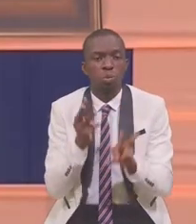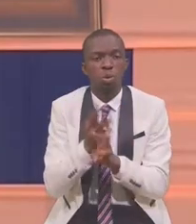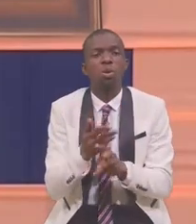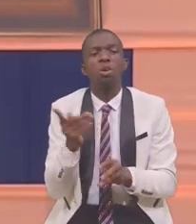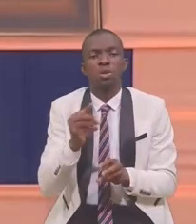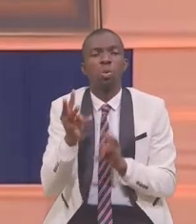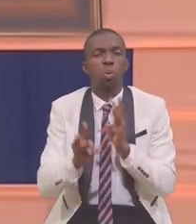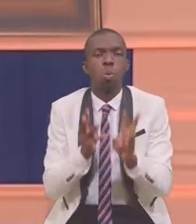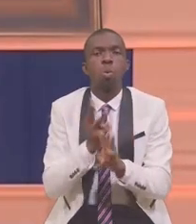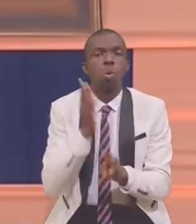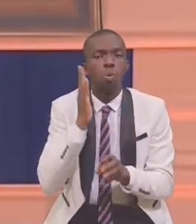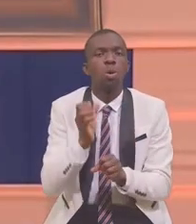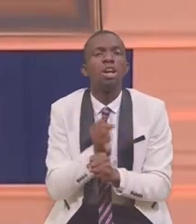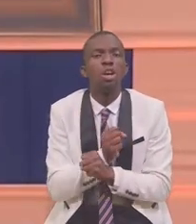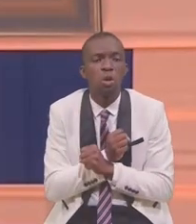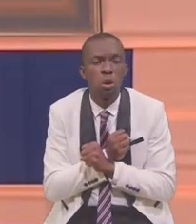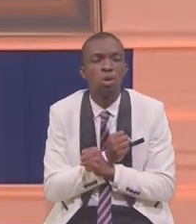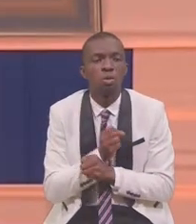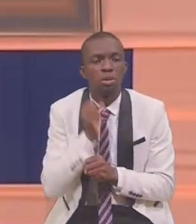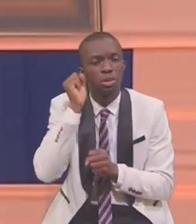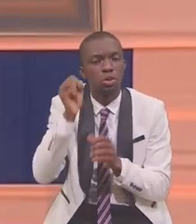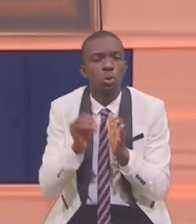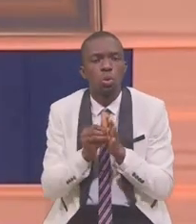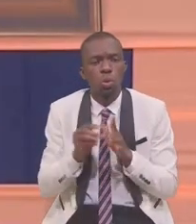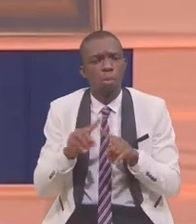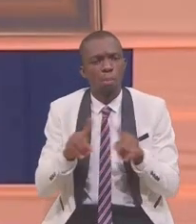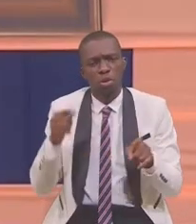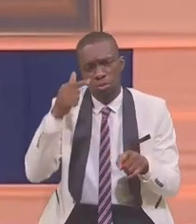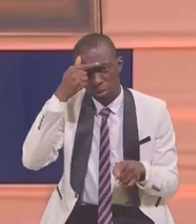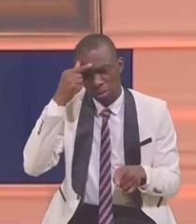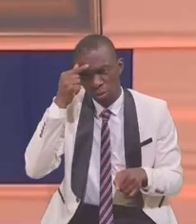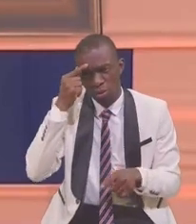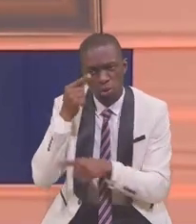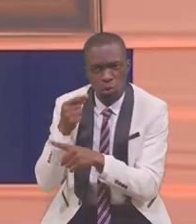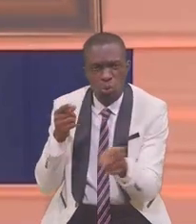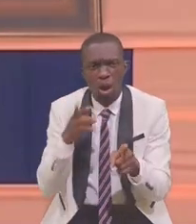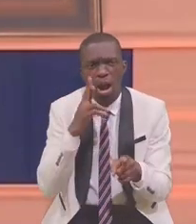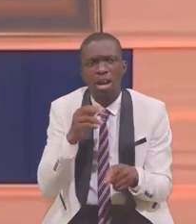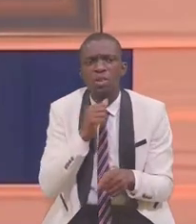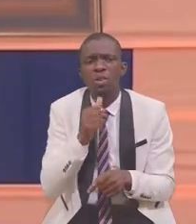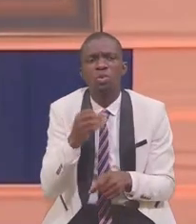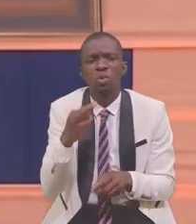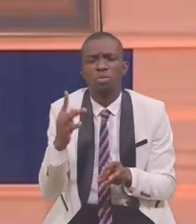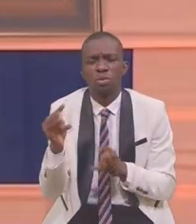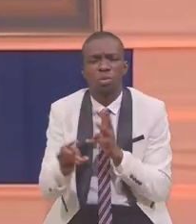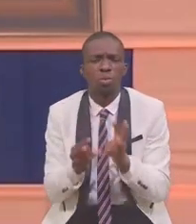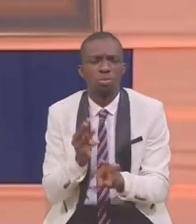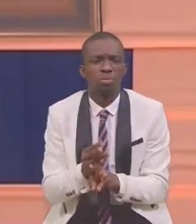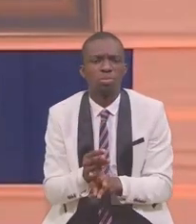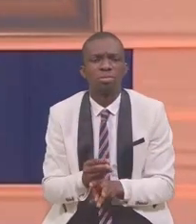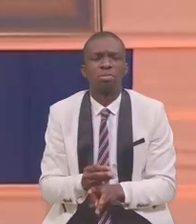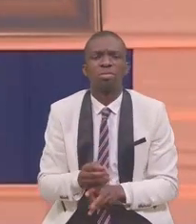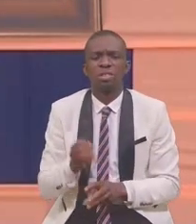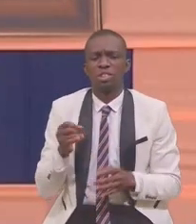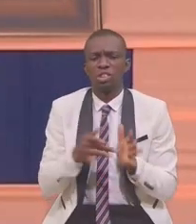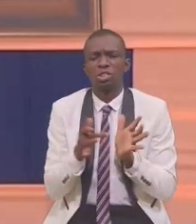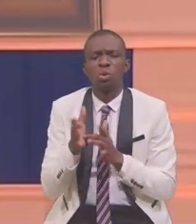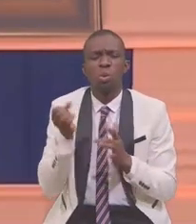pas du monde, voyez comment il était sûr et confiant. Et il était heureux que ces gens soient totalement convertis,